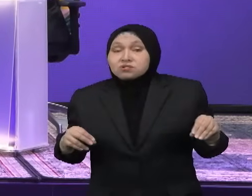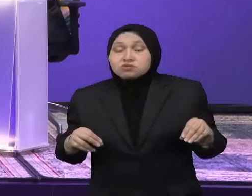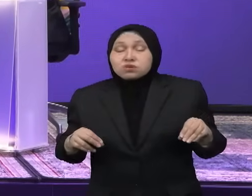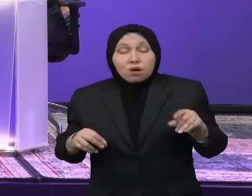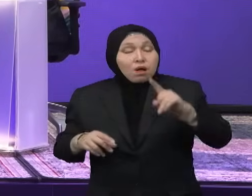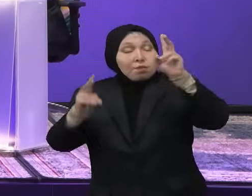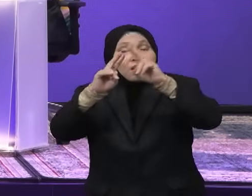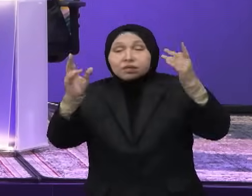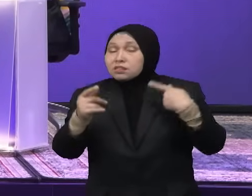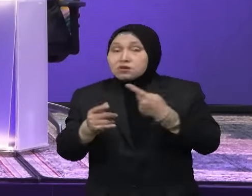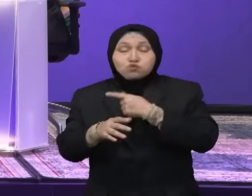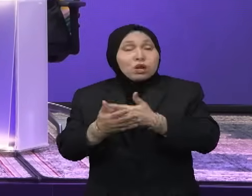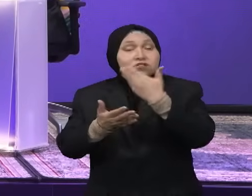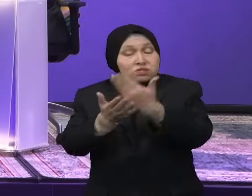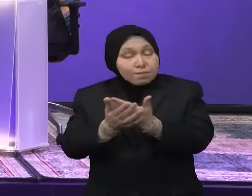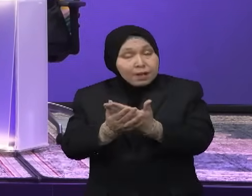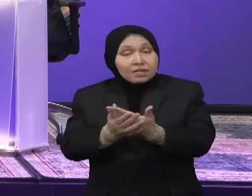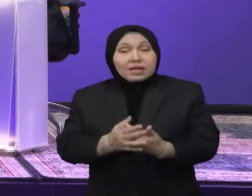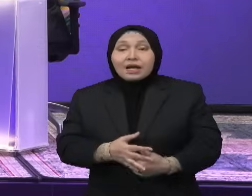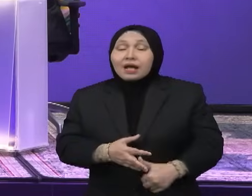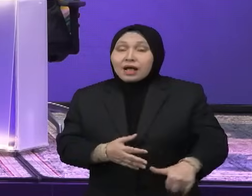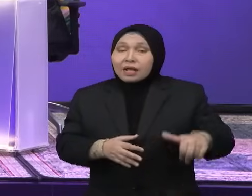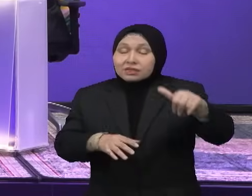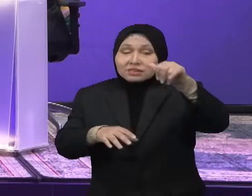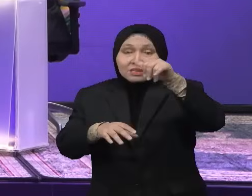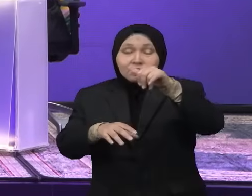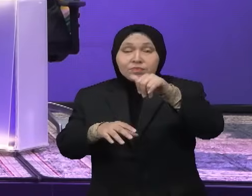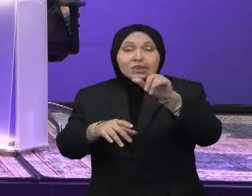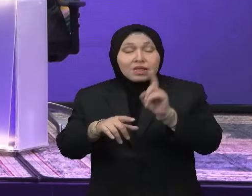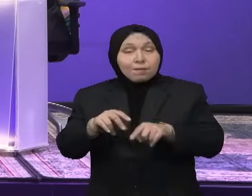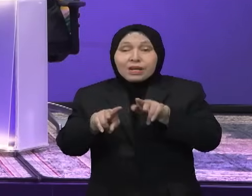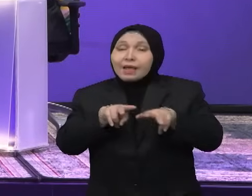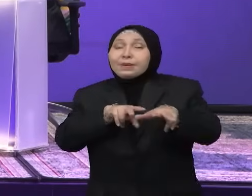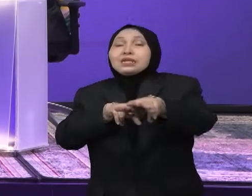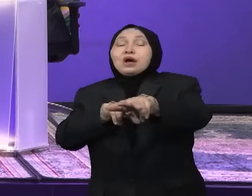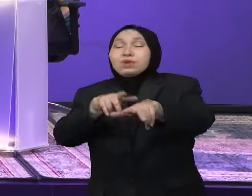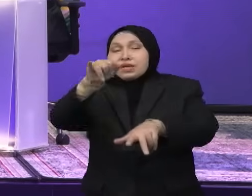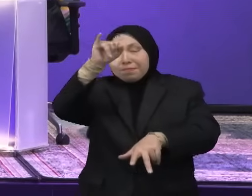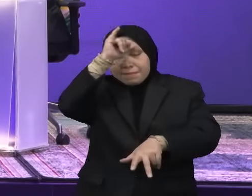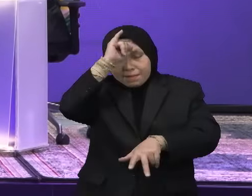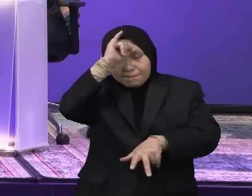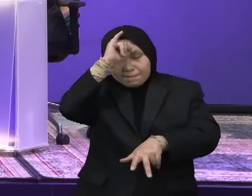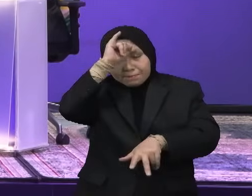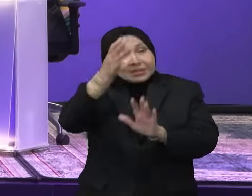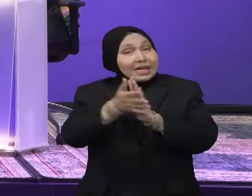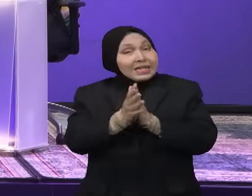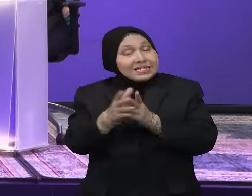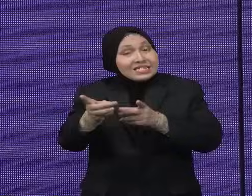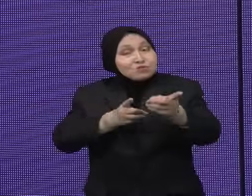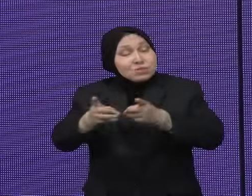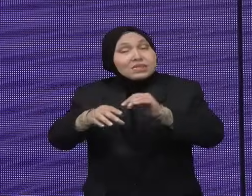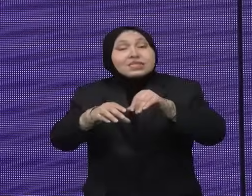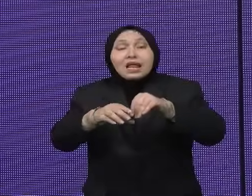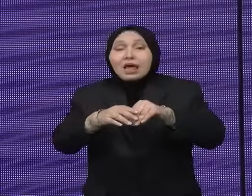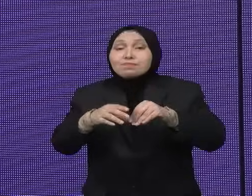akbar saja kita pun dah sampai ke atas tiga sujud. Tak boleh mendahului imam. Tidak boleh mendahului imam. Ya. Jadi disiplin dalam solat